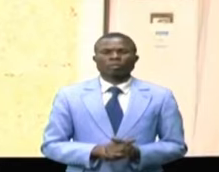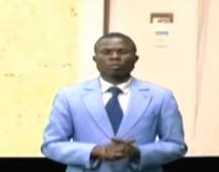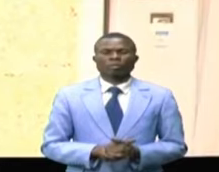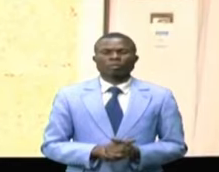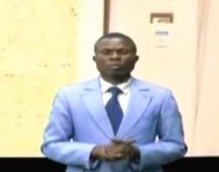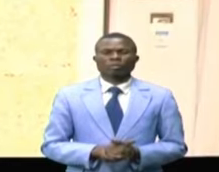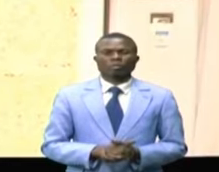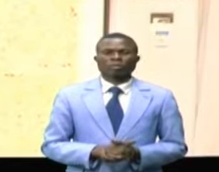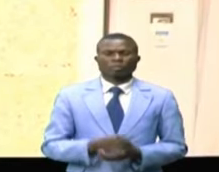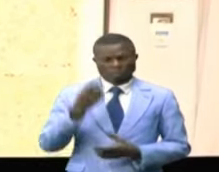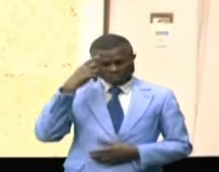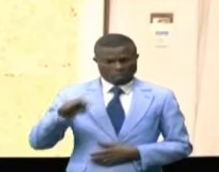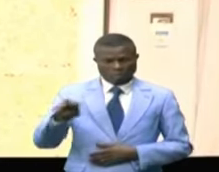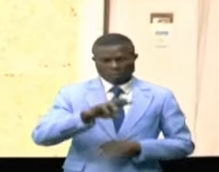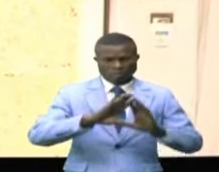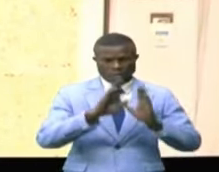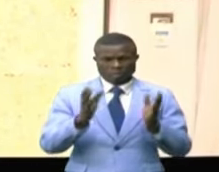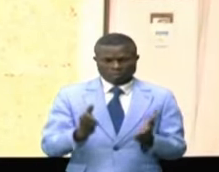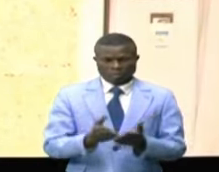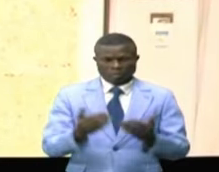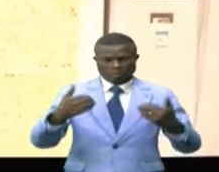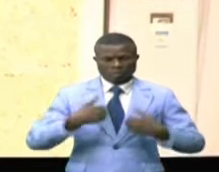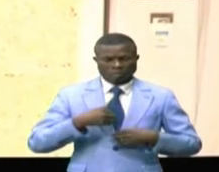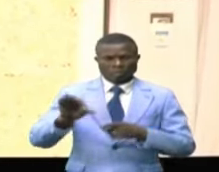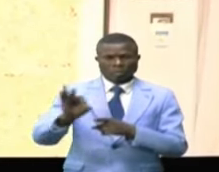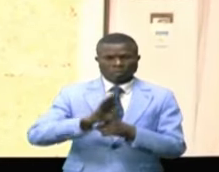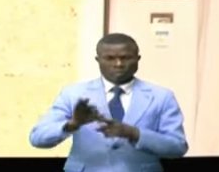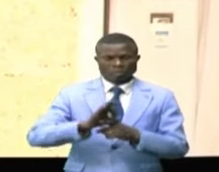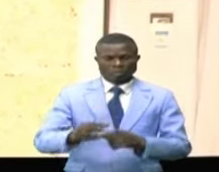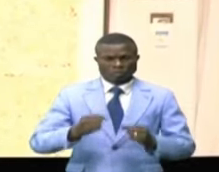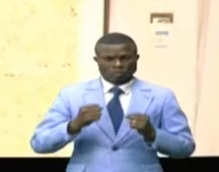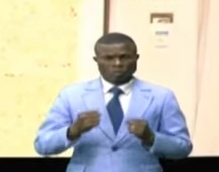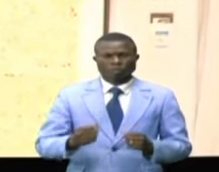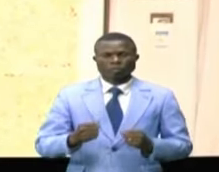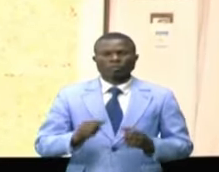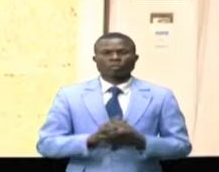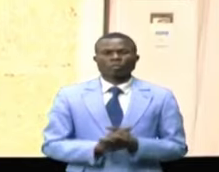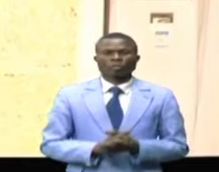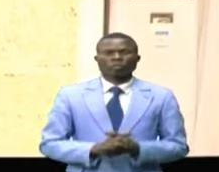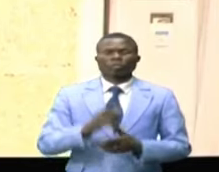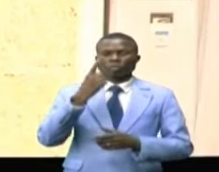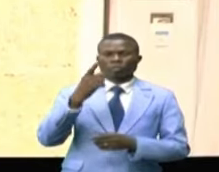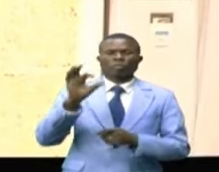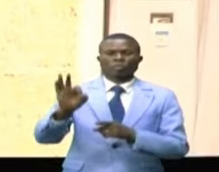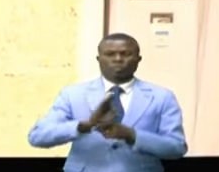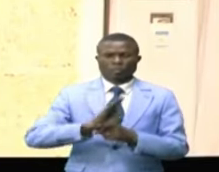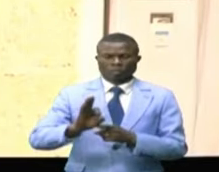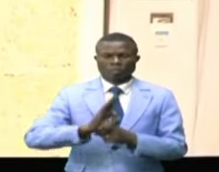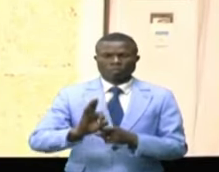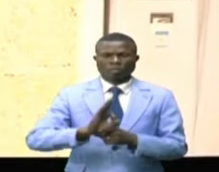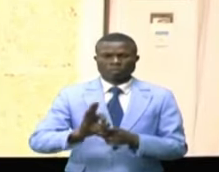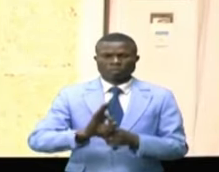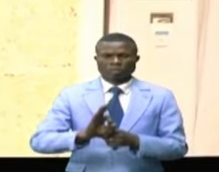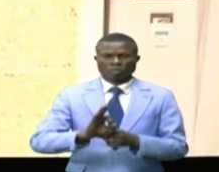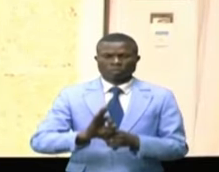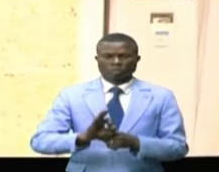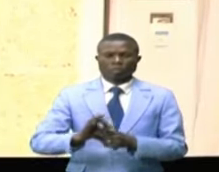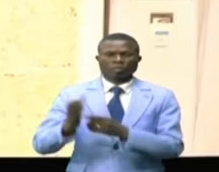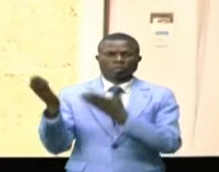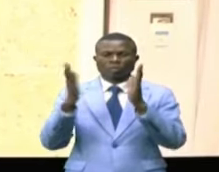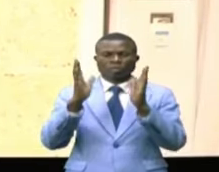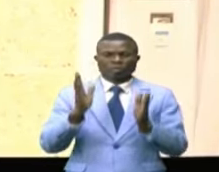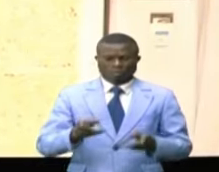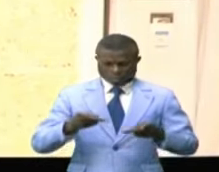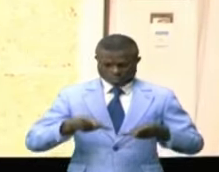à vous tous à avoir une formation solide, une formation convergente